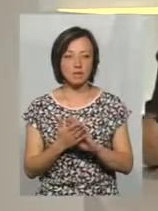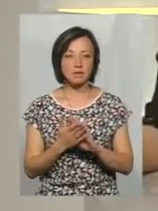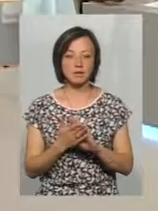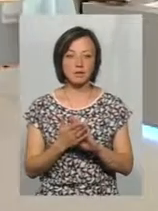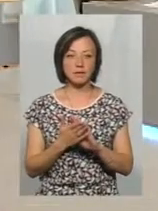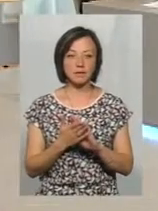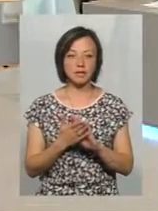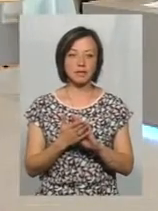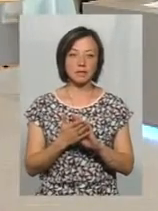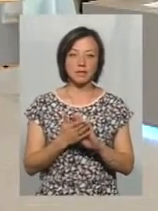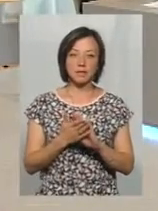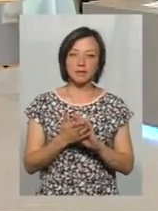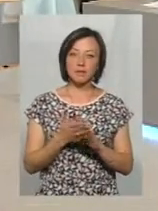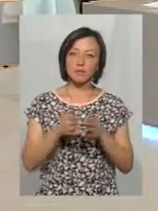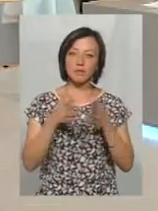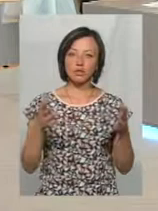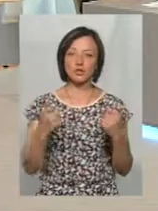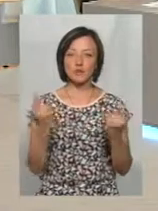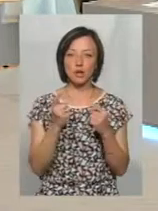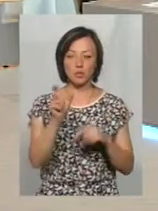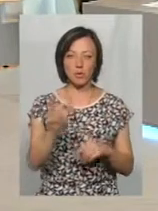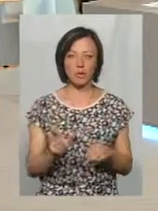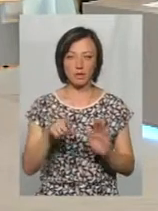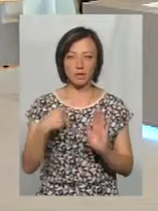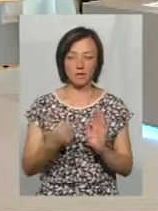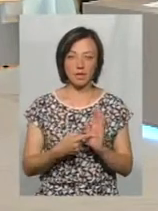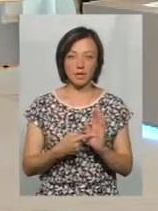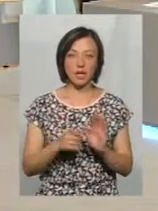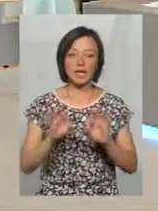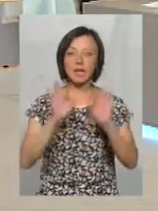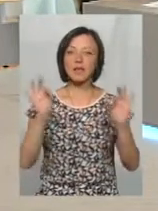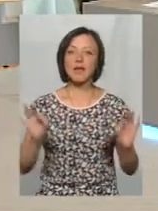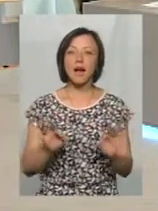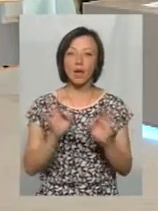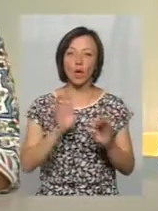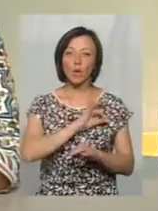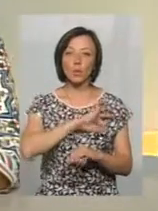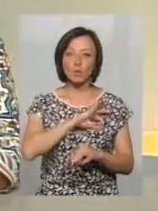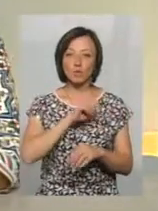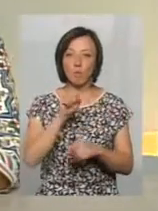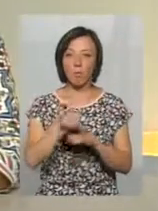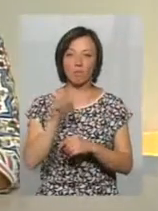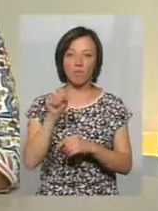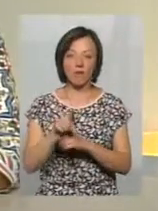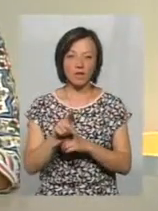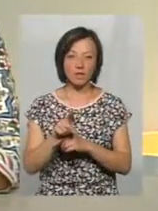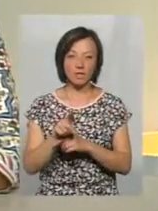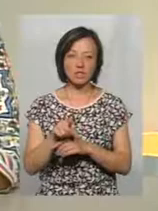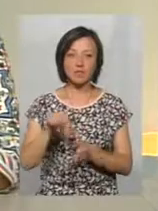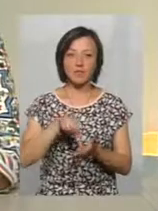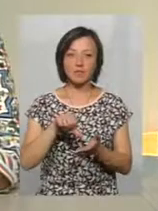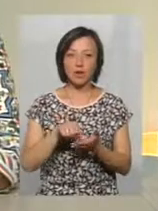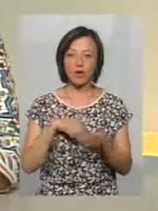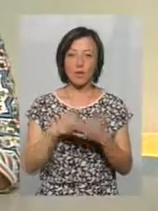більш ніж там звичайного громадянина? По великому рахунку, ну, ніяких таких юридичних повноважень членство